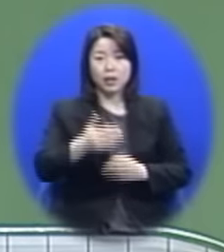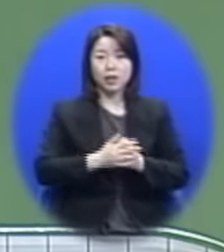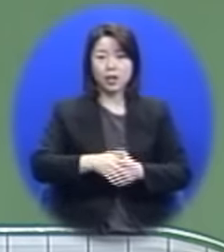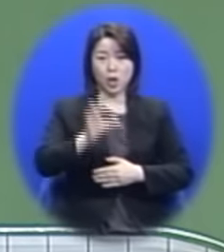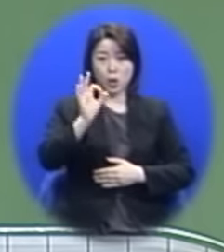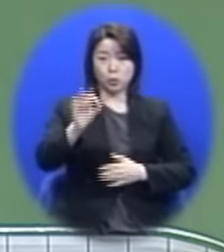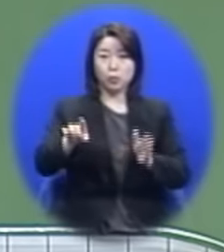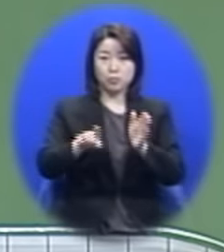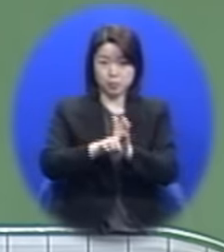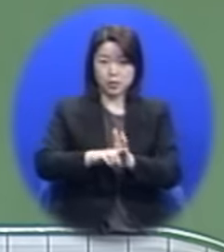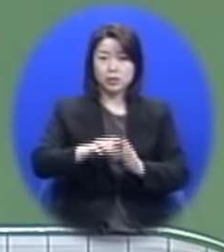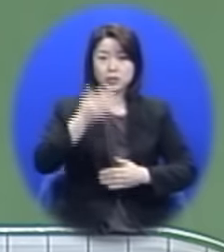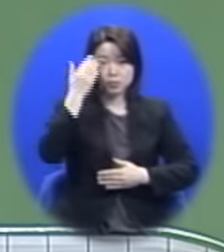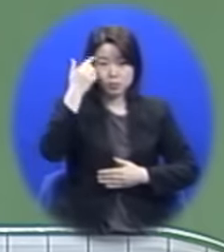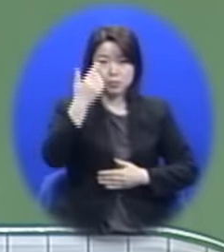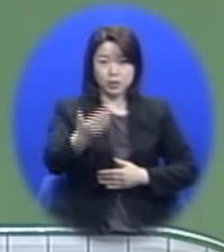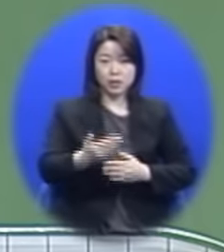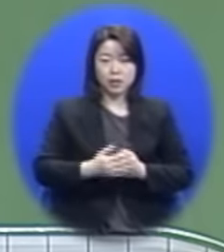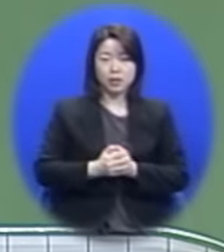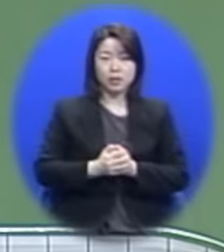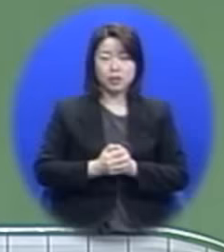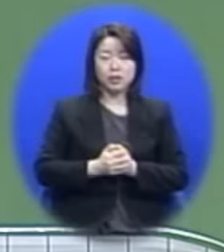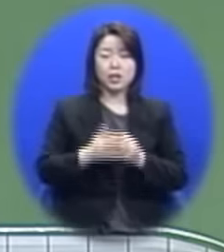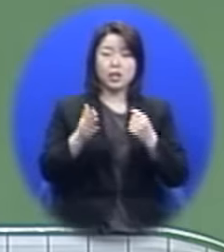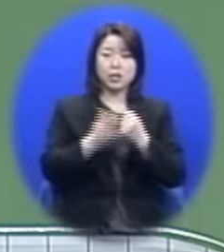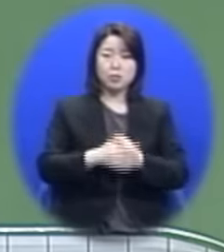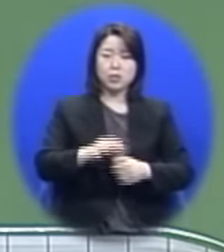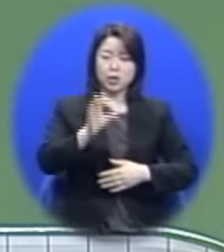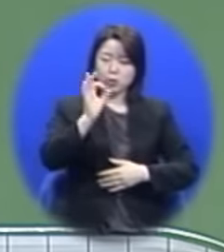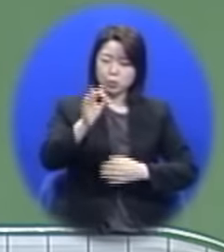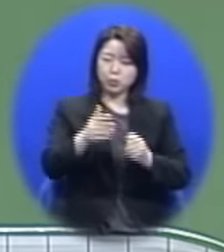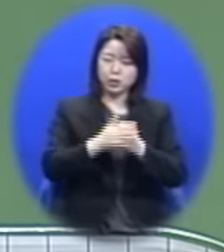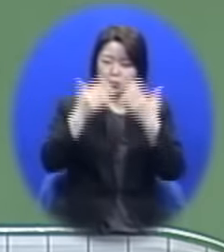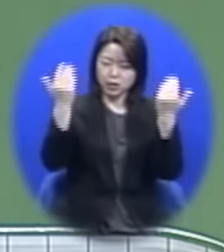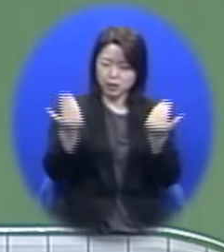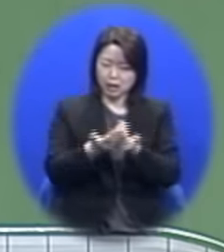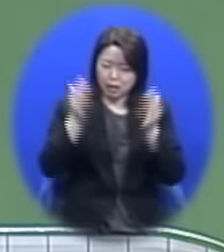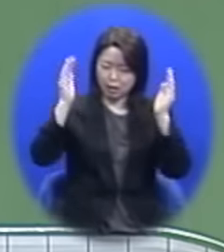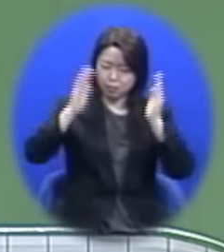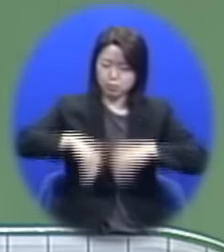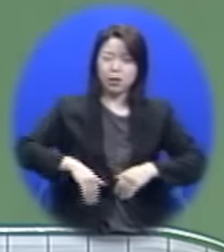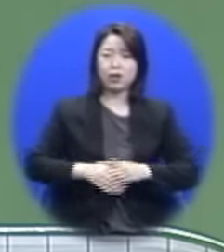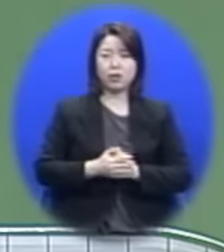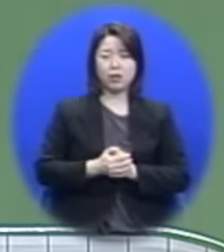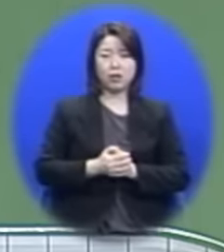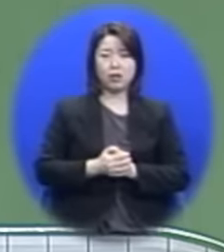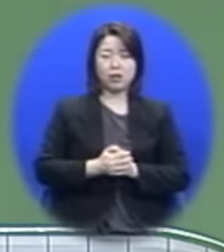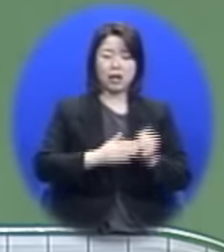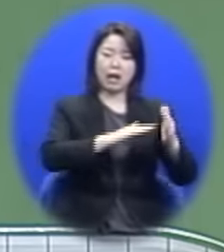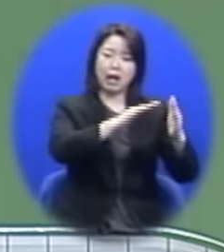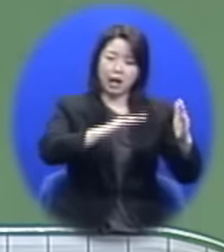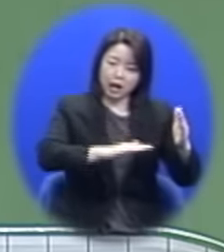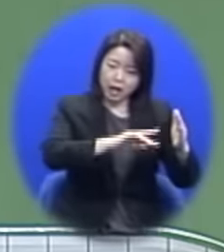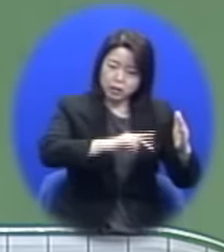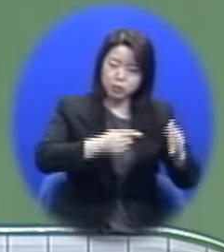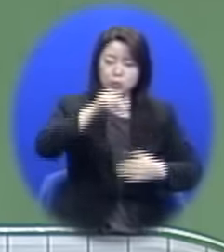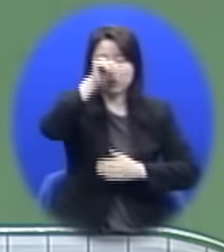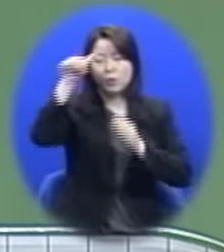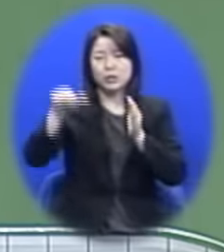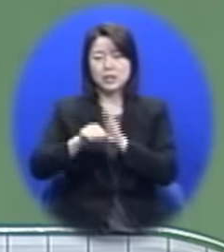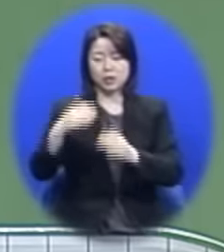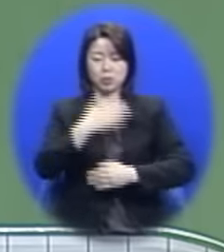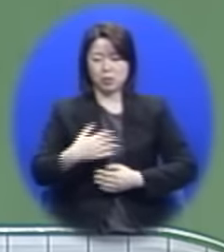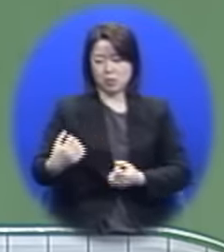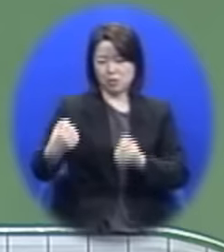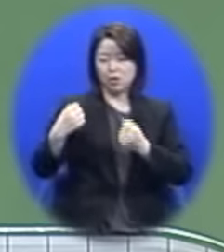믿을만 합니까? 그래서 다들 돈 때문에 다 무너지는 겁니다. 가정도 인생도 건강도 다